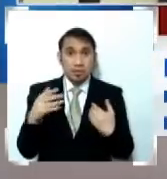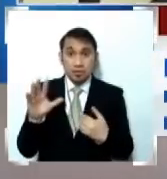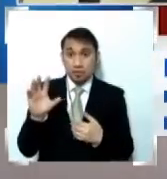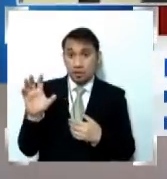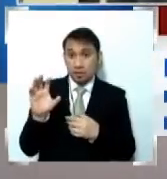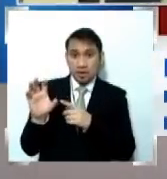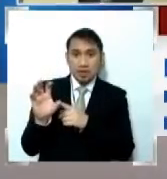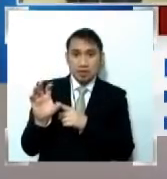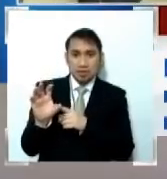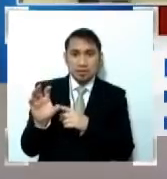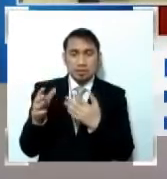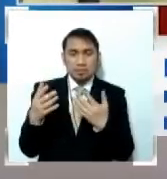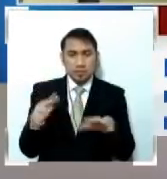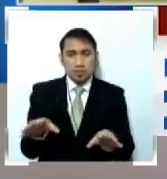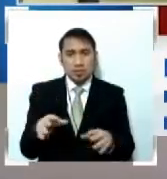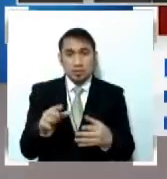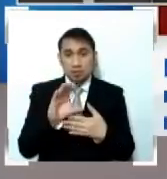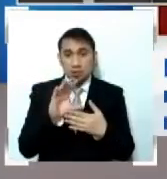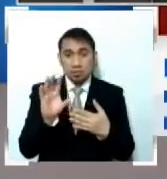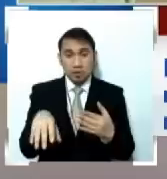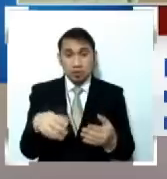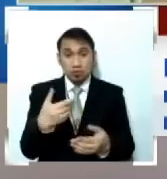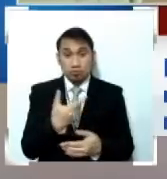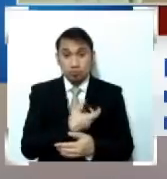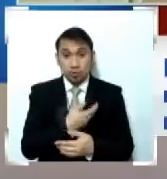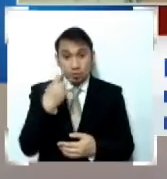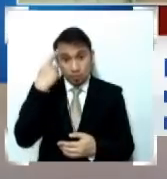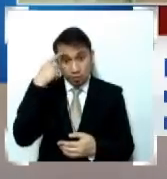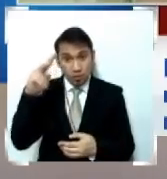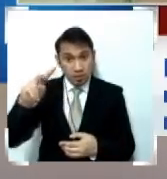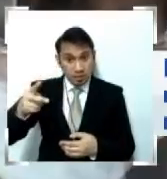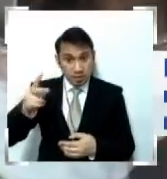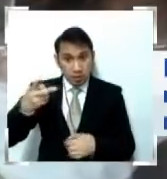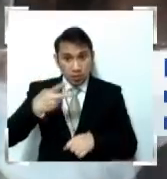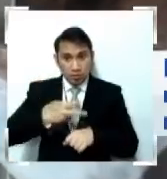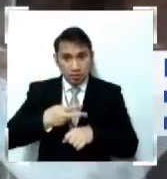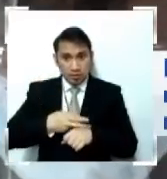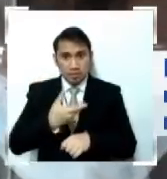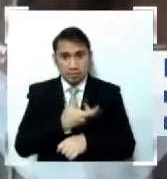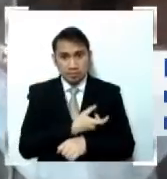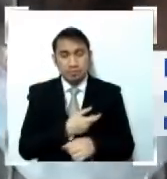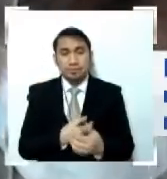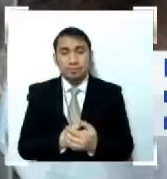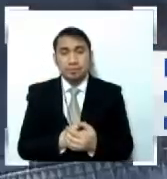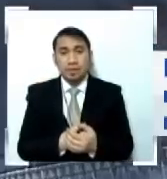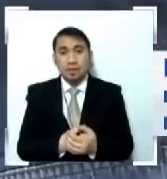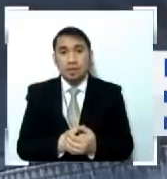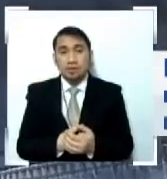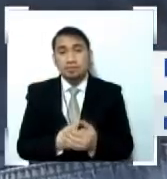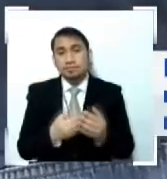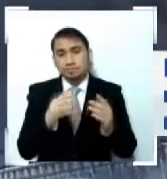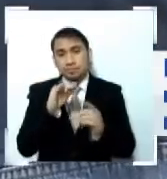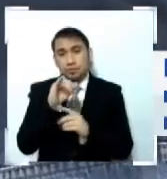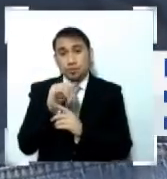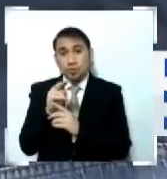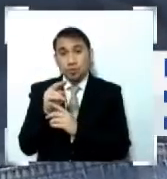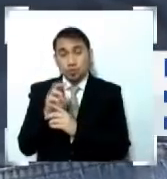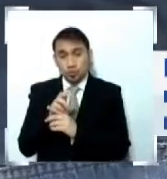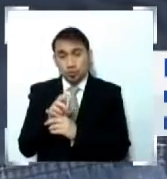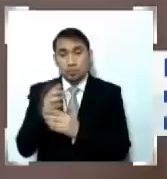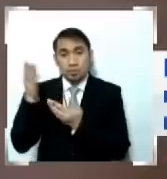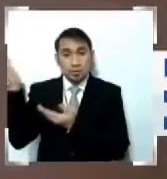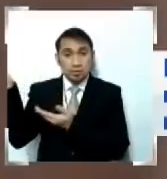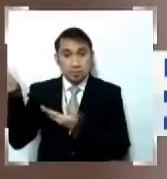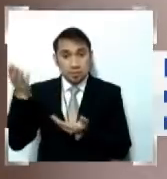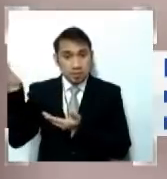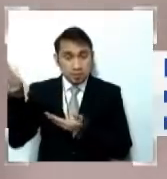doses habang kinukompleto natin yung pang second dose ng first batch. Sa Hunyo rin inaasahan ang pagdating ng bulto ng mga bakuna na susi